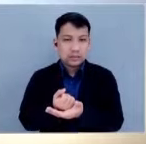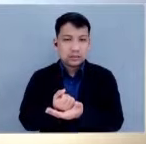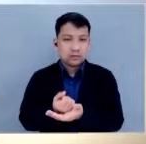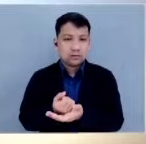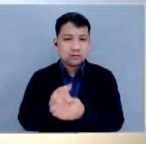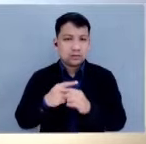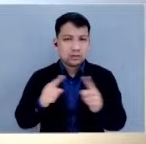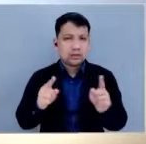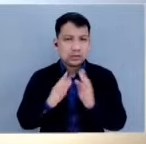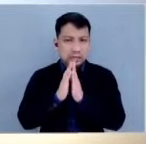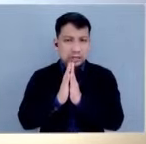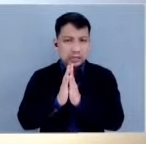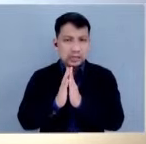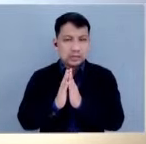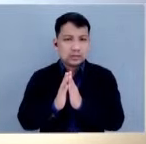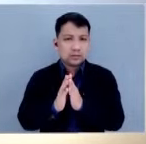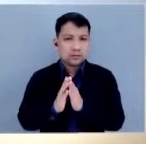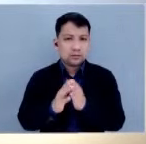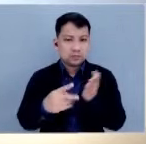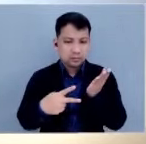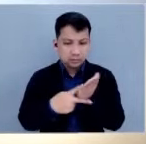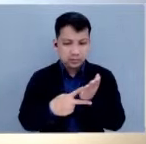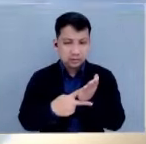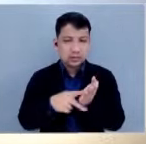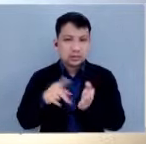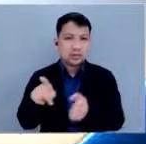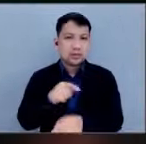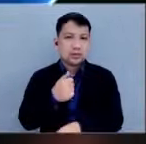siyang nakiusap, tiniketan sila ng mga otoridad.